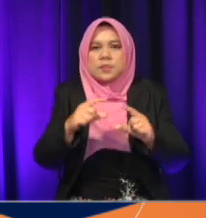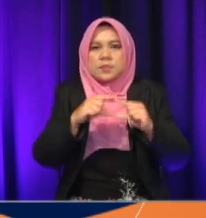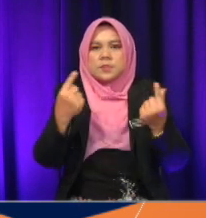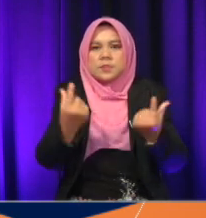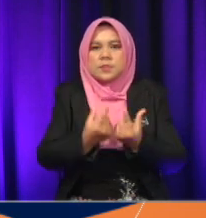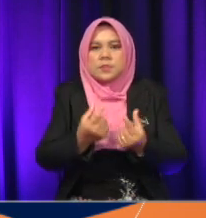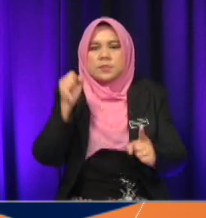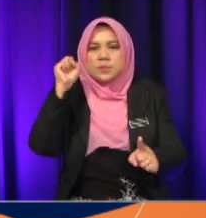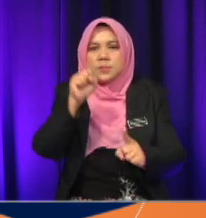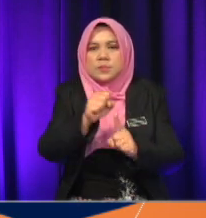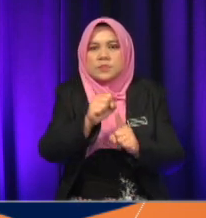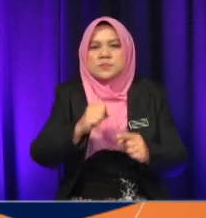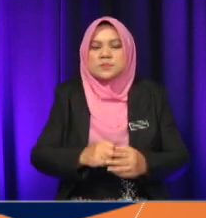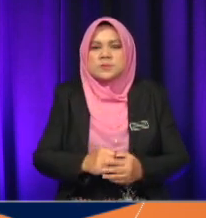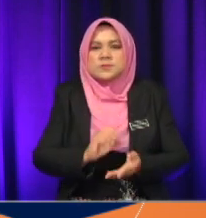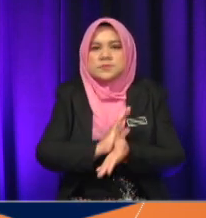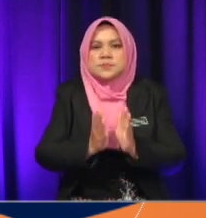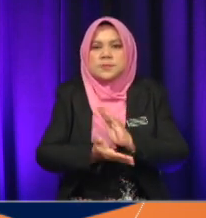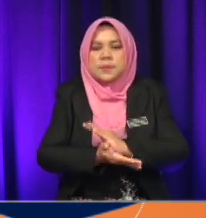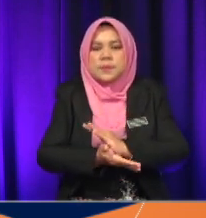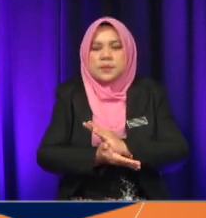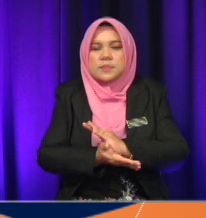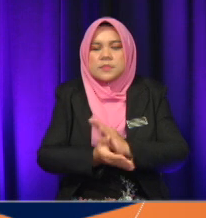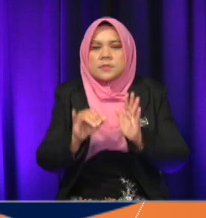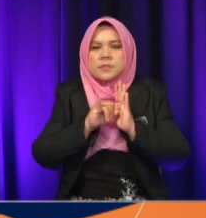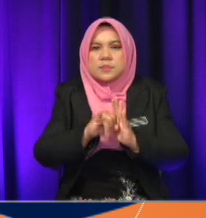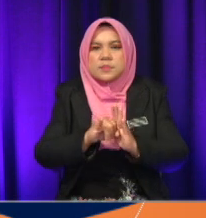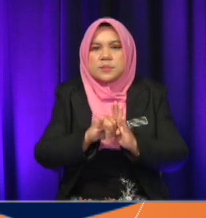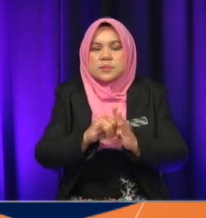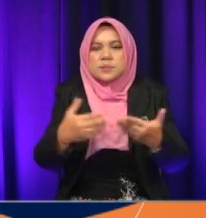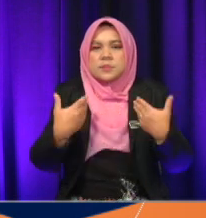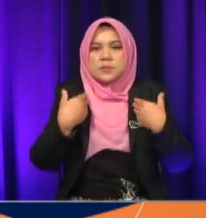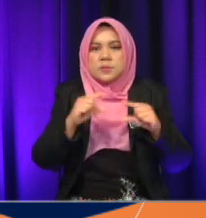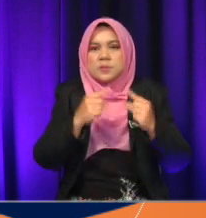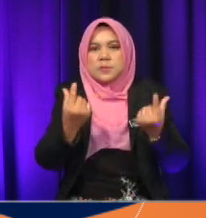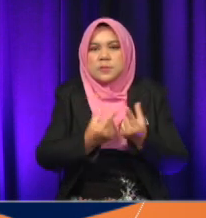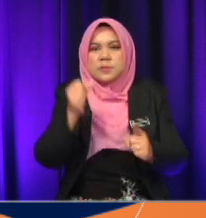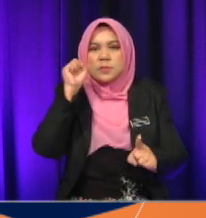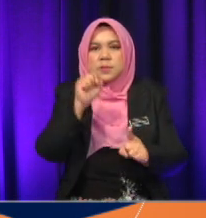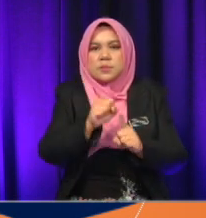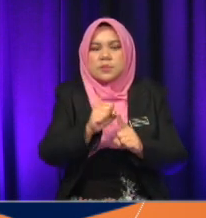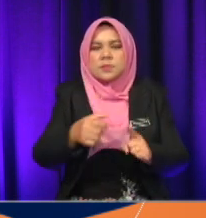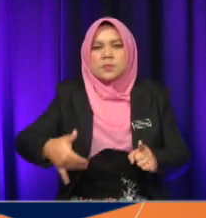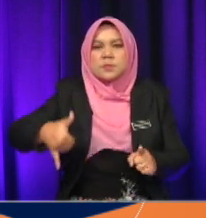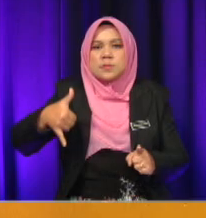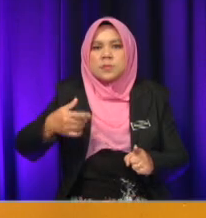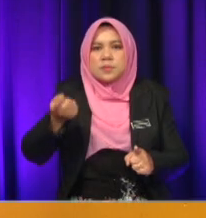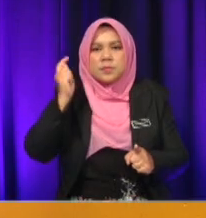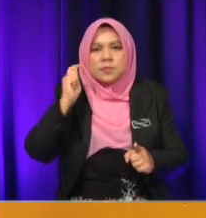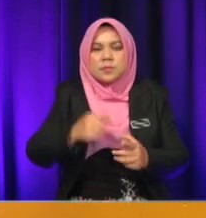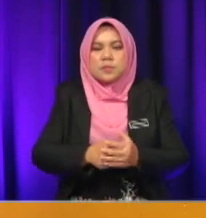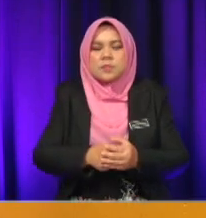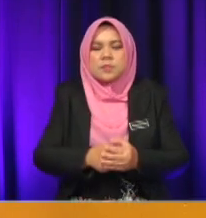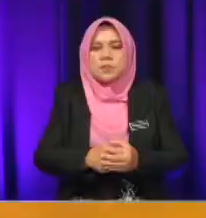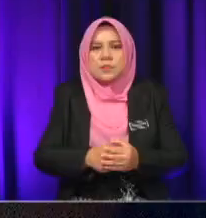golongan sasaran. Jadi pengiklanan ni ada golongan sasarannya. Contohlah beg tadi kan Syafiqah kan? Ya, cikgu. Golongan